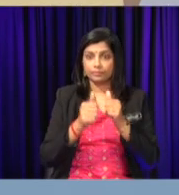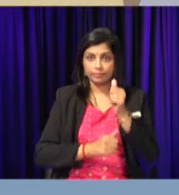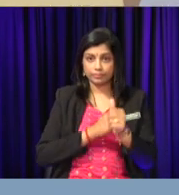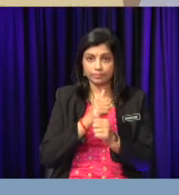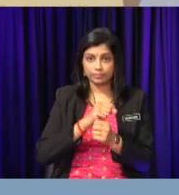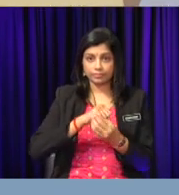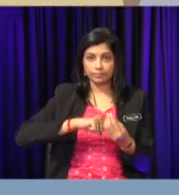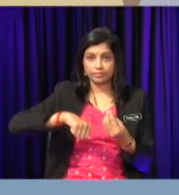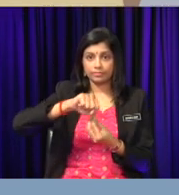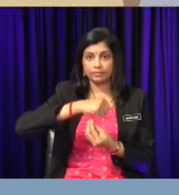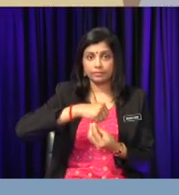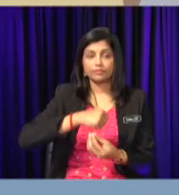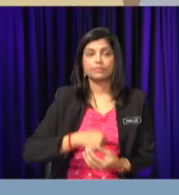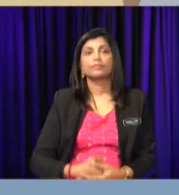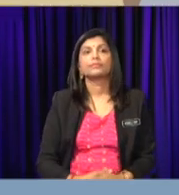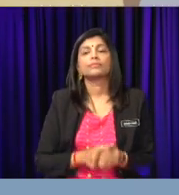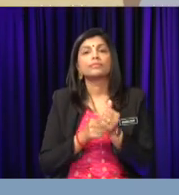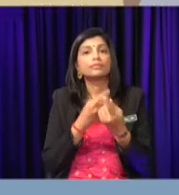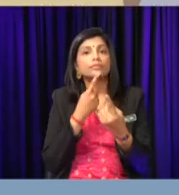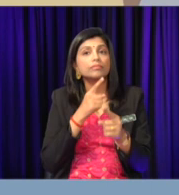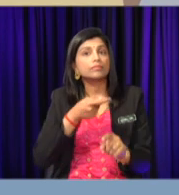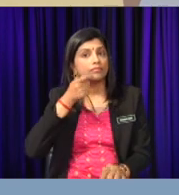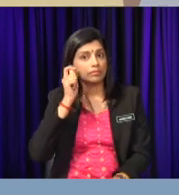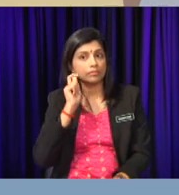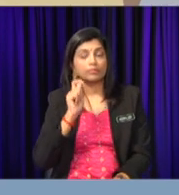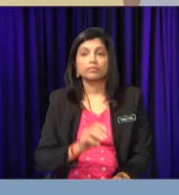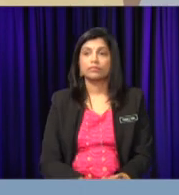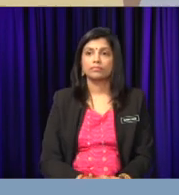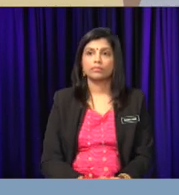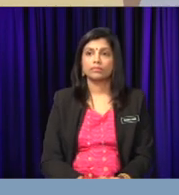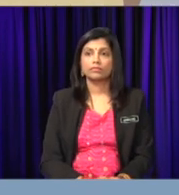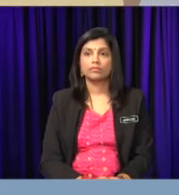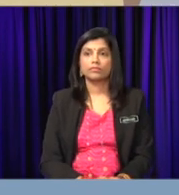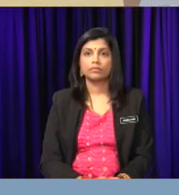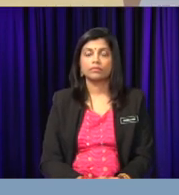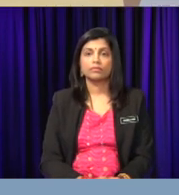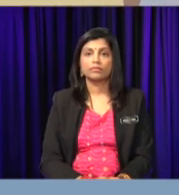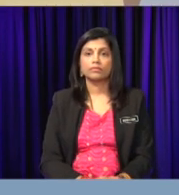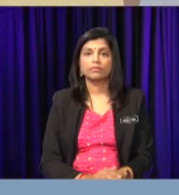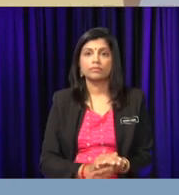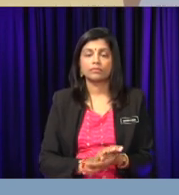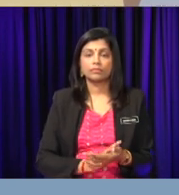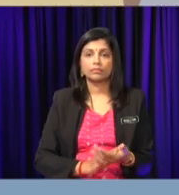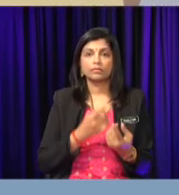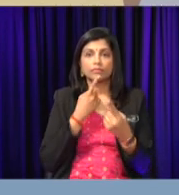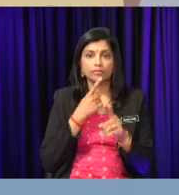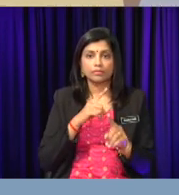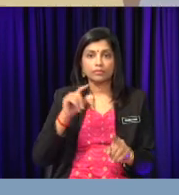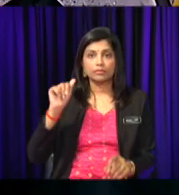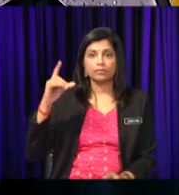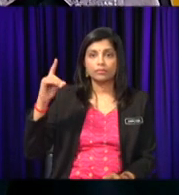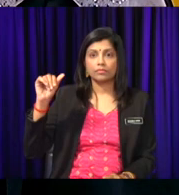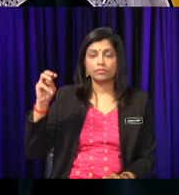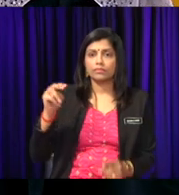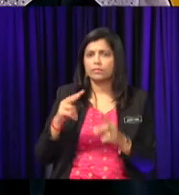berdasarkan jawaban yang diberikan tadi jawaban Adam terlalu terperinci terlalu